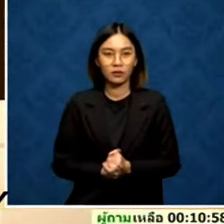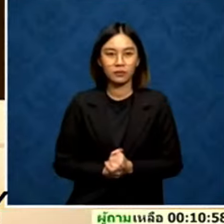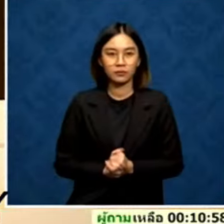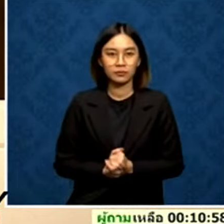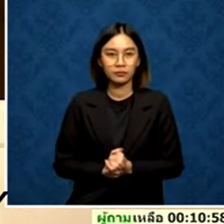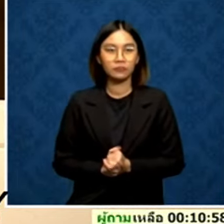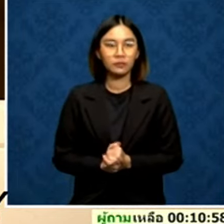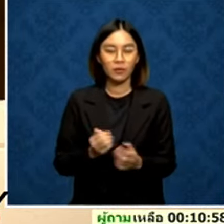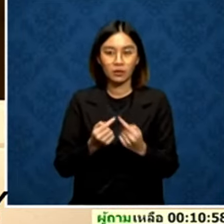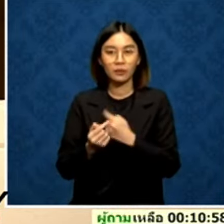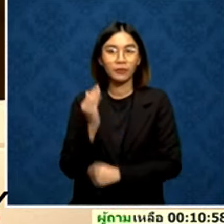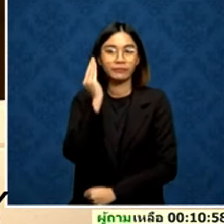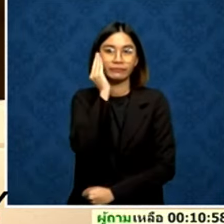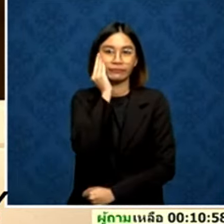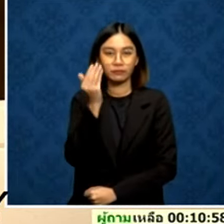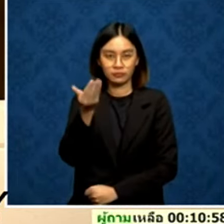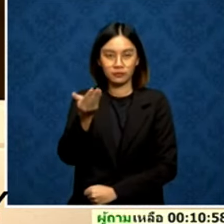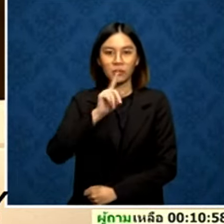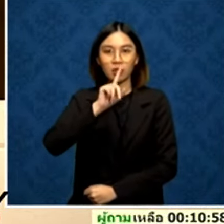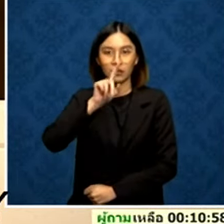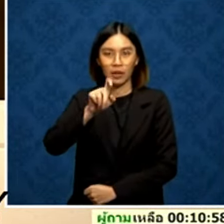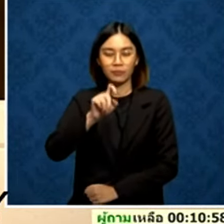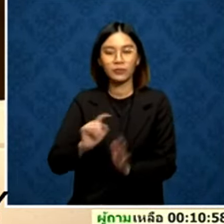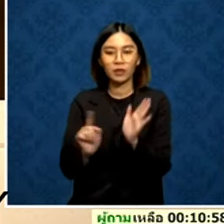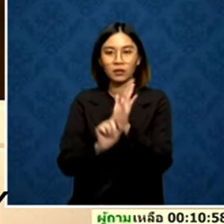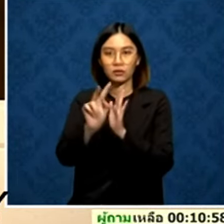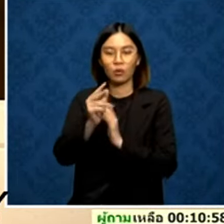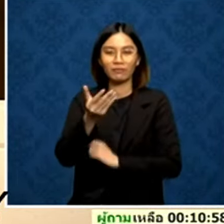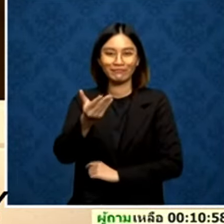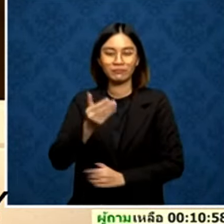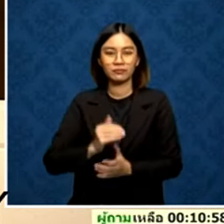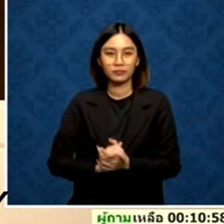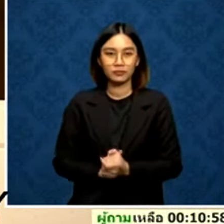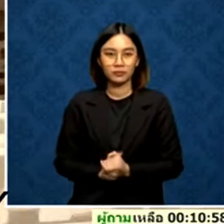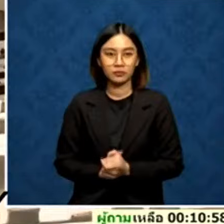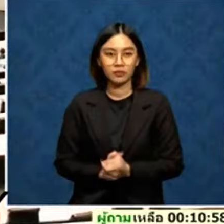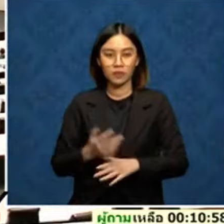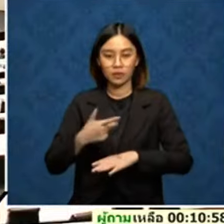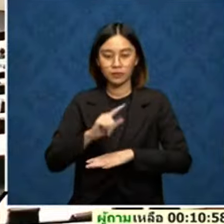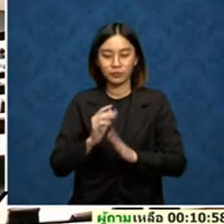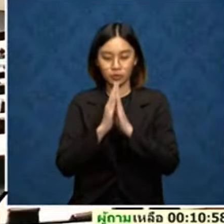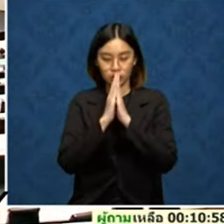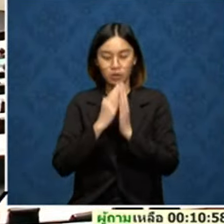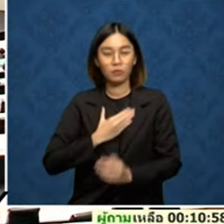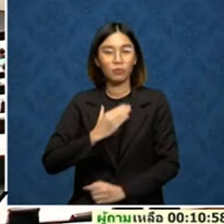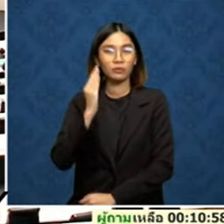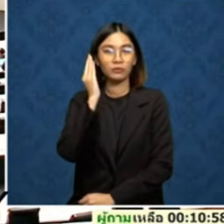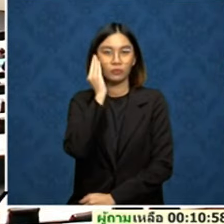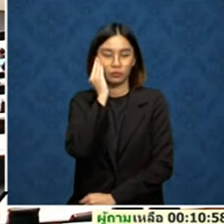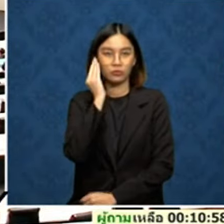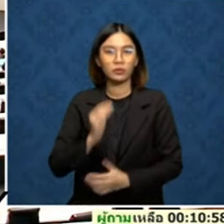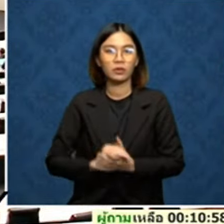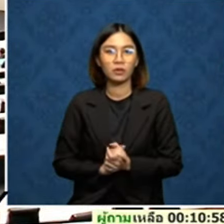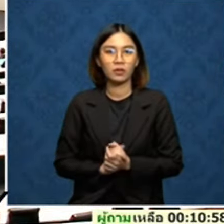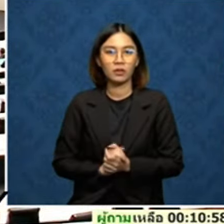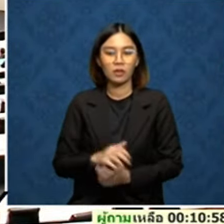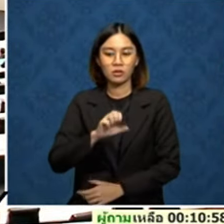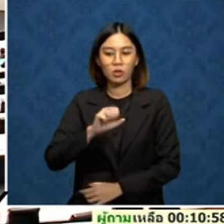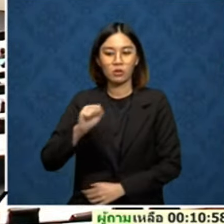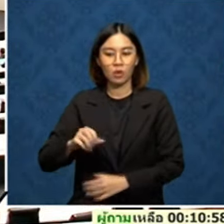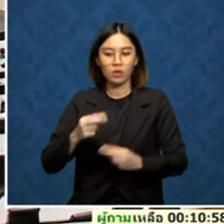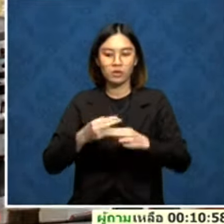ขอเชิญคุณสิริกัญญาถามเป็นครั้งที่2ครับเชิญครับ เรียนท่านประธานค่ะสิริกัญญาตันสกุลผู้แทนราษฎรแบบบัญชีราย